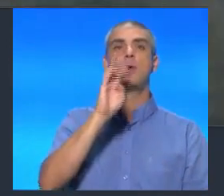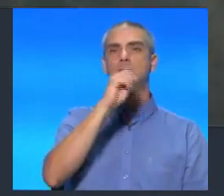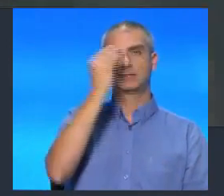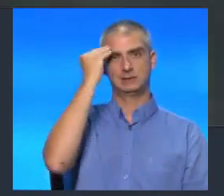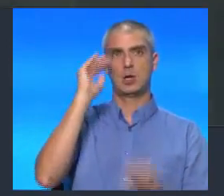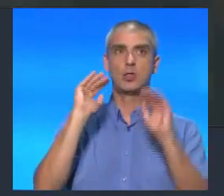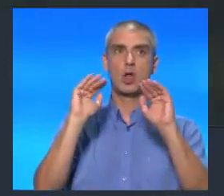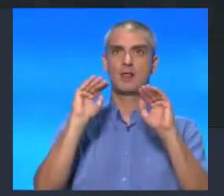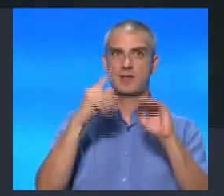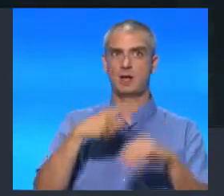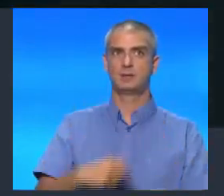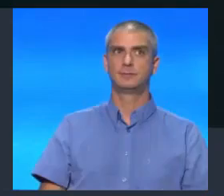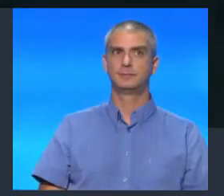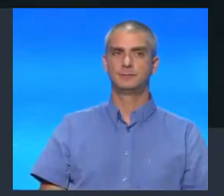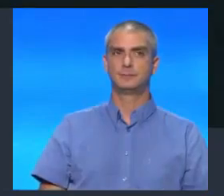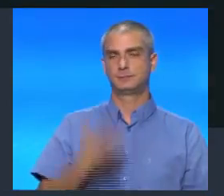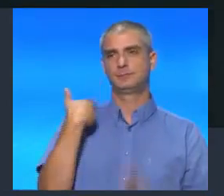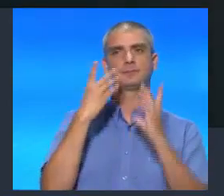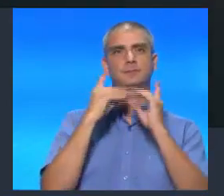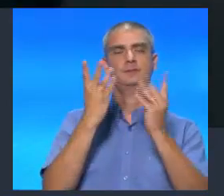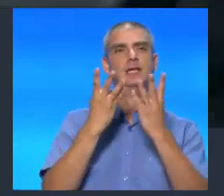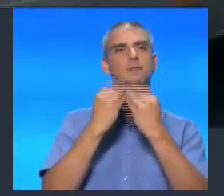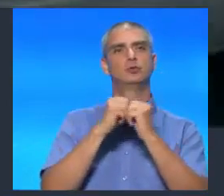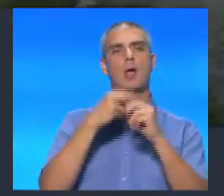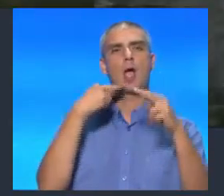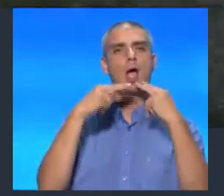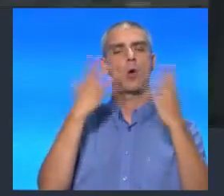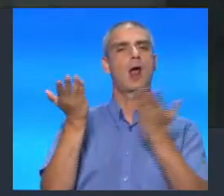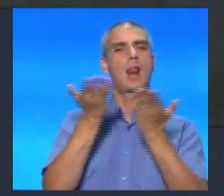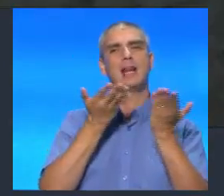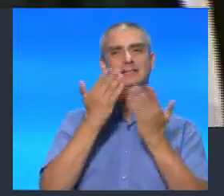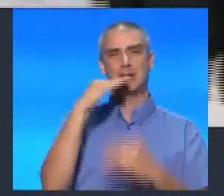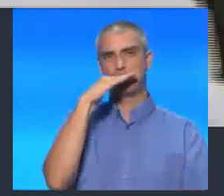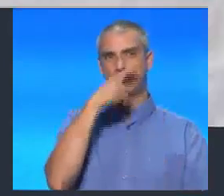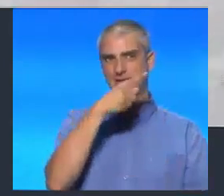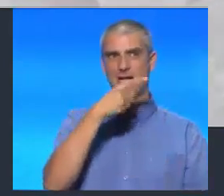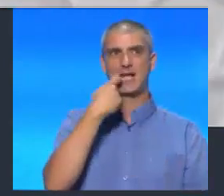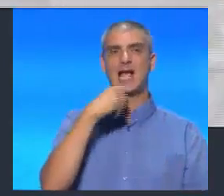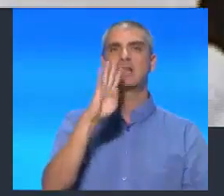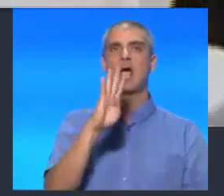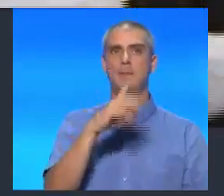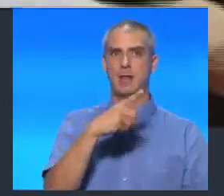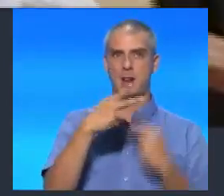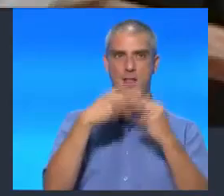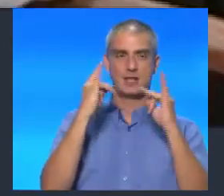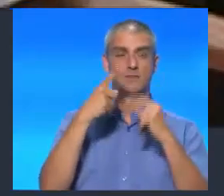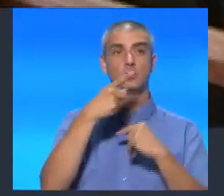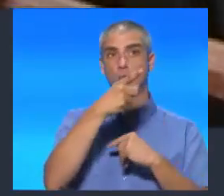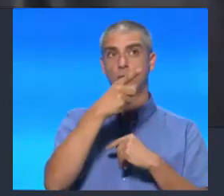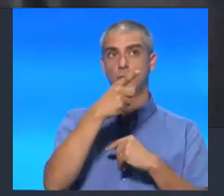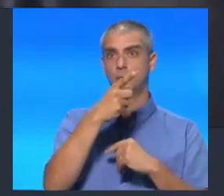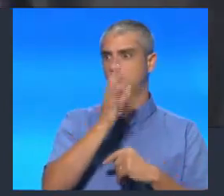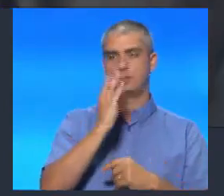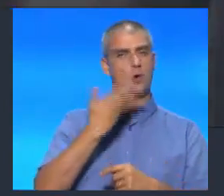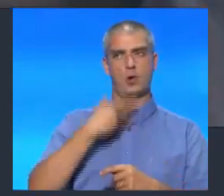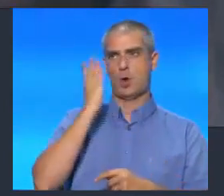לברכה, שהיה בדרכו עם משפחתו לארוחת ליל הסדר בקריית ארבע. הוואד הורשע אך טרם נגזר